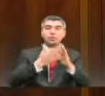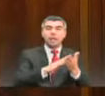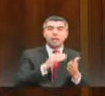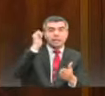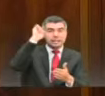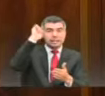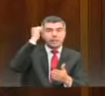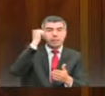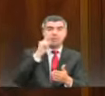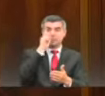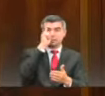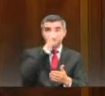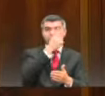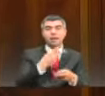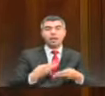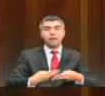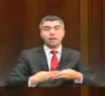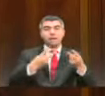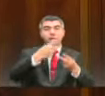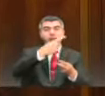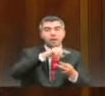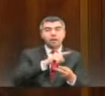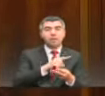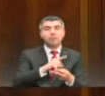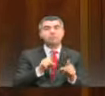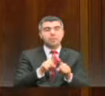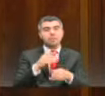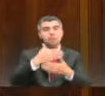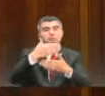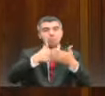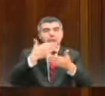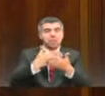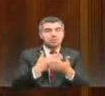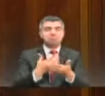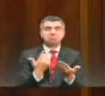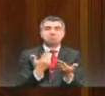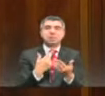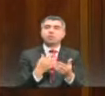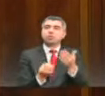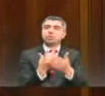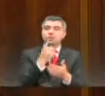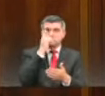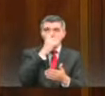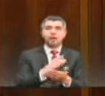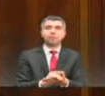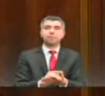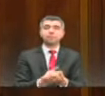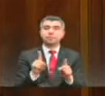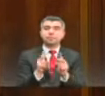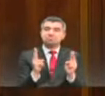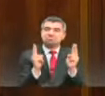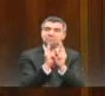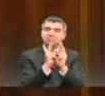الشبابية إن شاء الله، ألف مؤسسة غير نحاولوا إما نوجدها أو نؤهلها أو نطورها، ومراكز الاستقبال